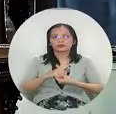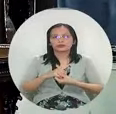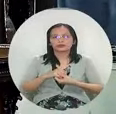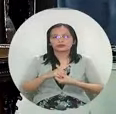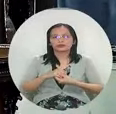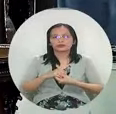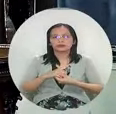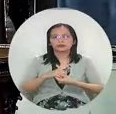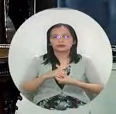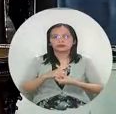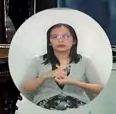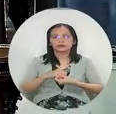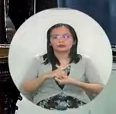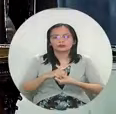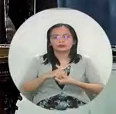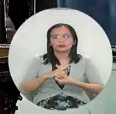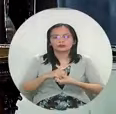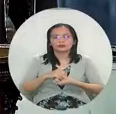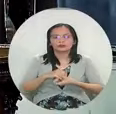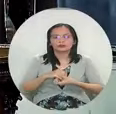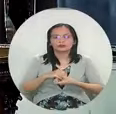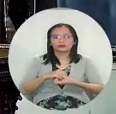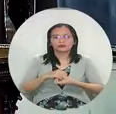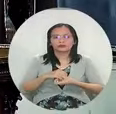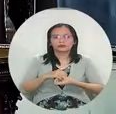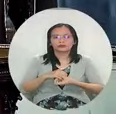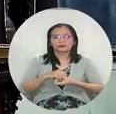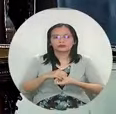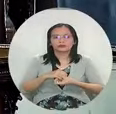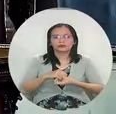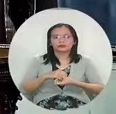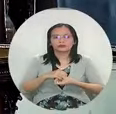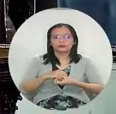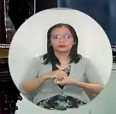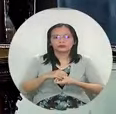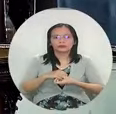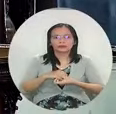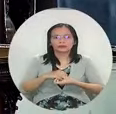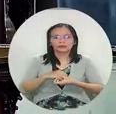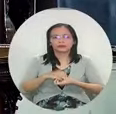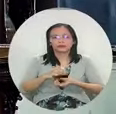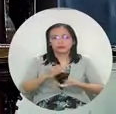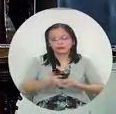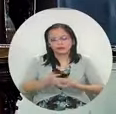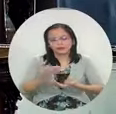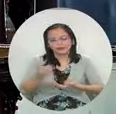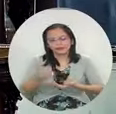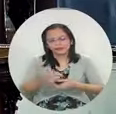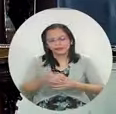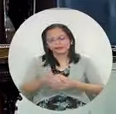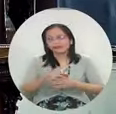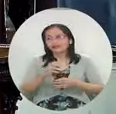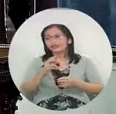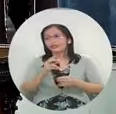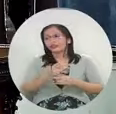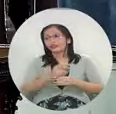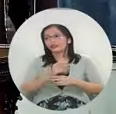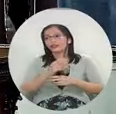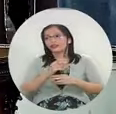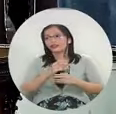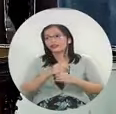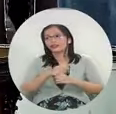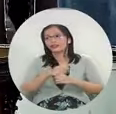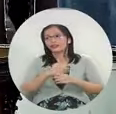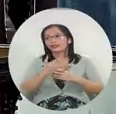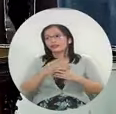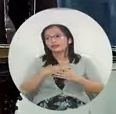gisakyan. Kinahanglan magpalit mo og sakyanan, kanang lima ang ligid. Kaya kung